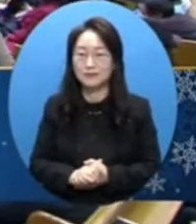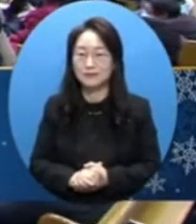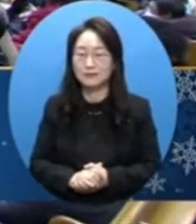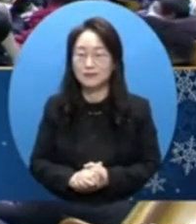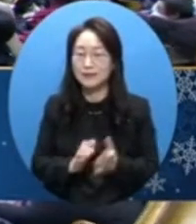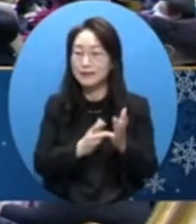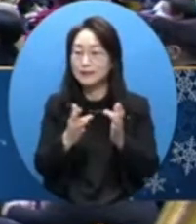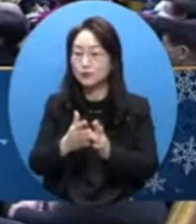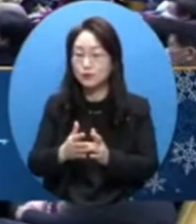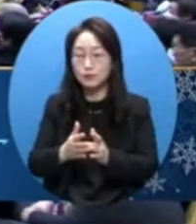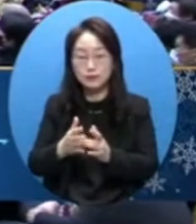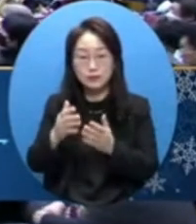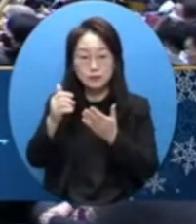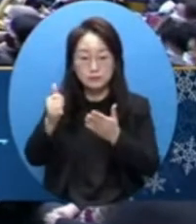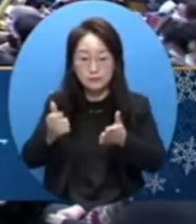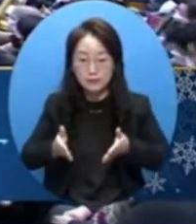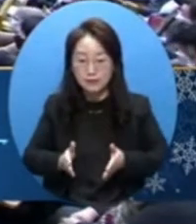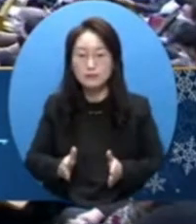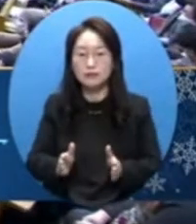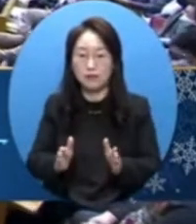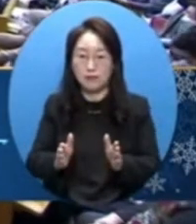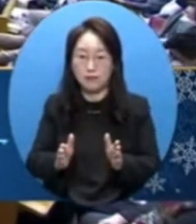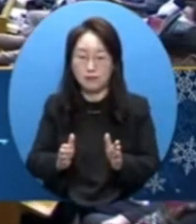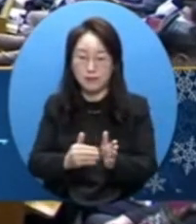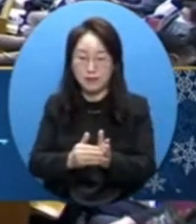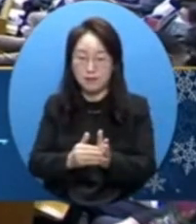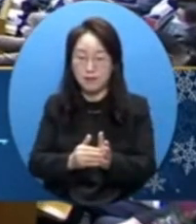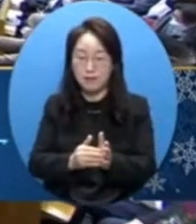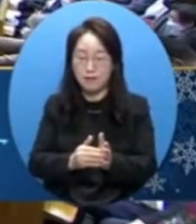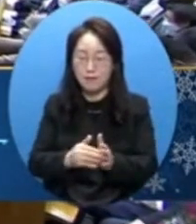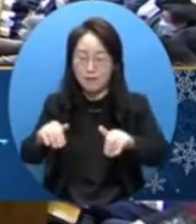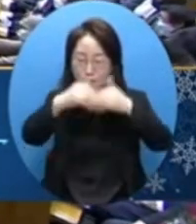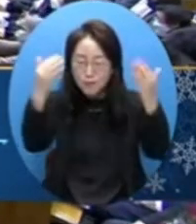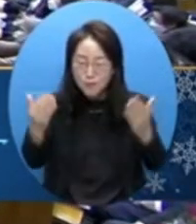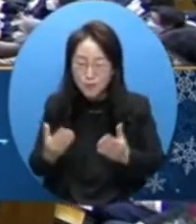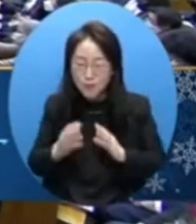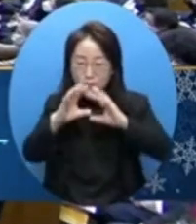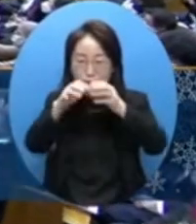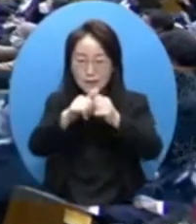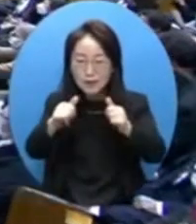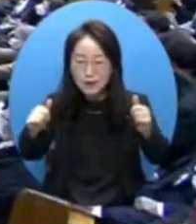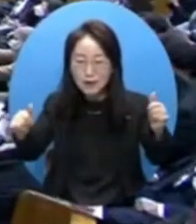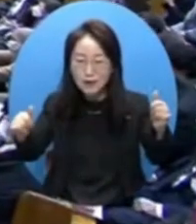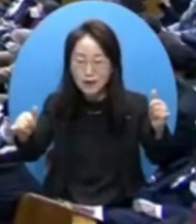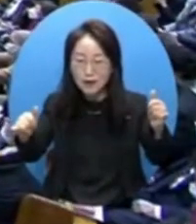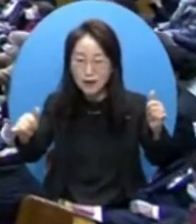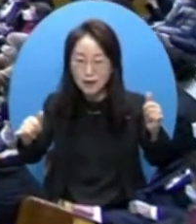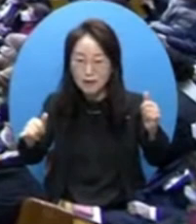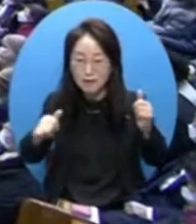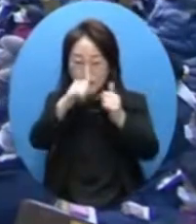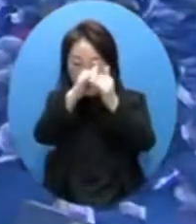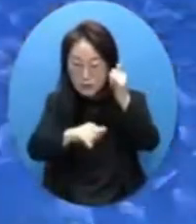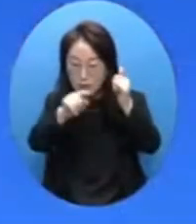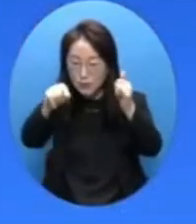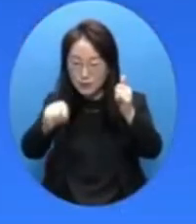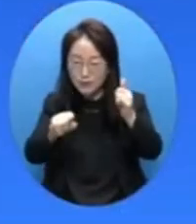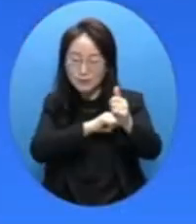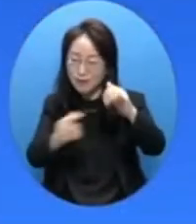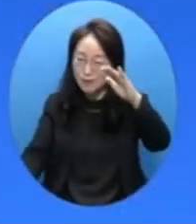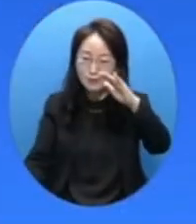예수님께서 탄생하셨습니다 예수님의 탄생은 온 인력 가운데 최대 기적이요